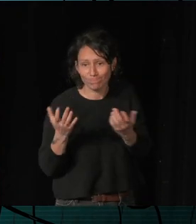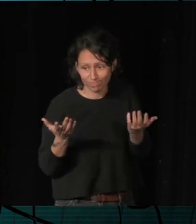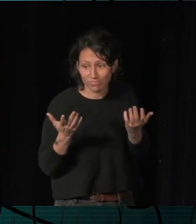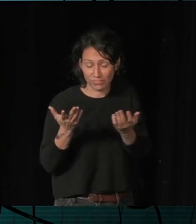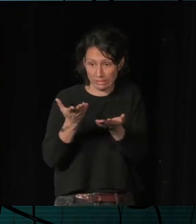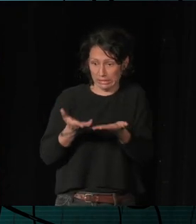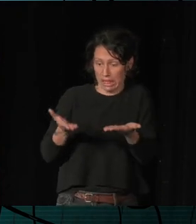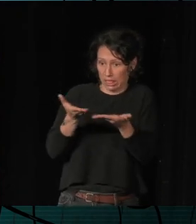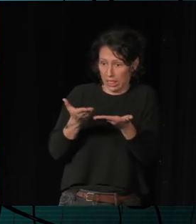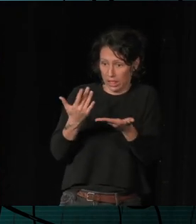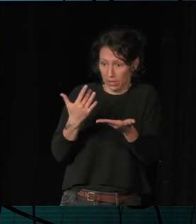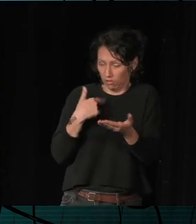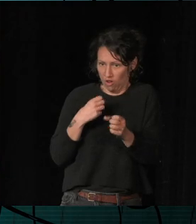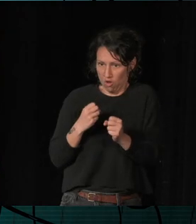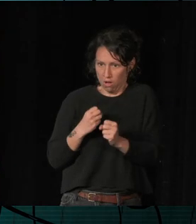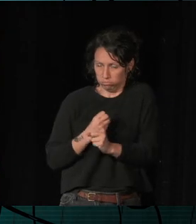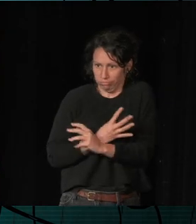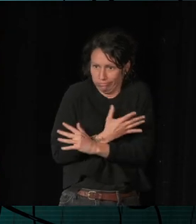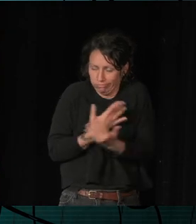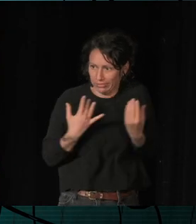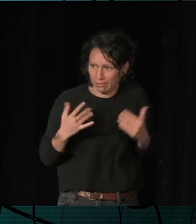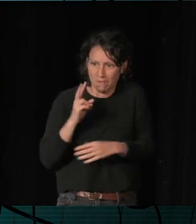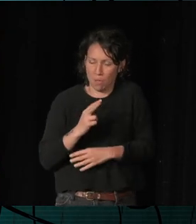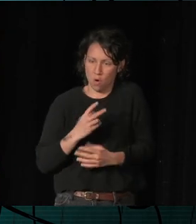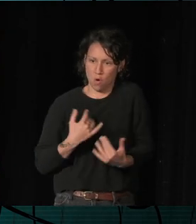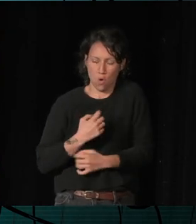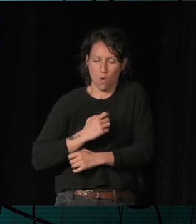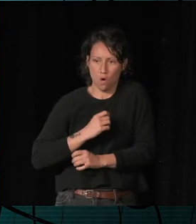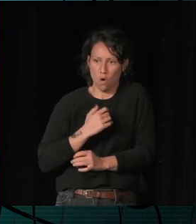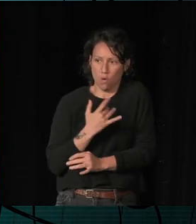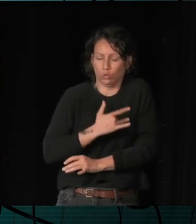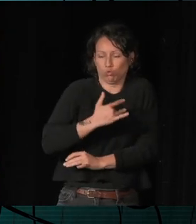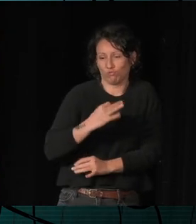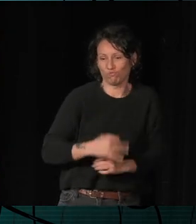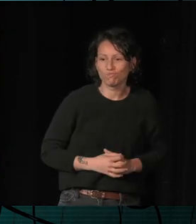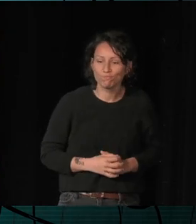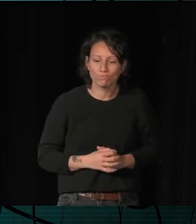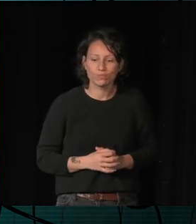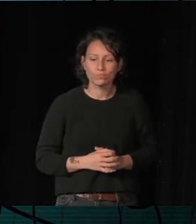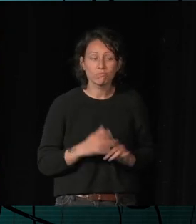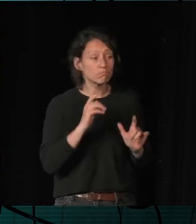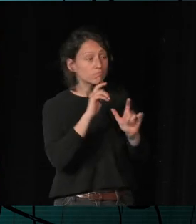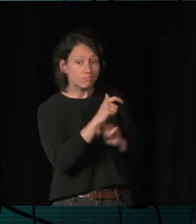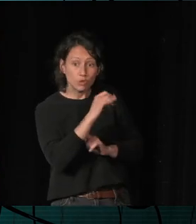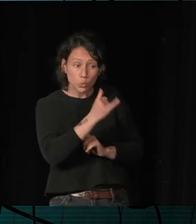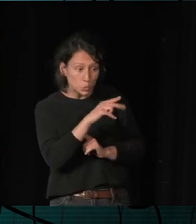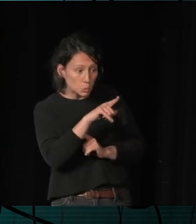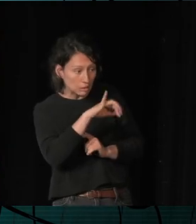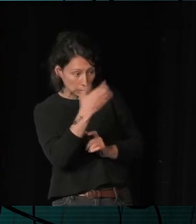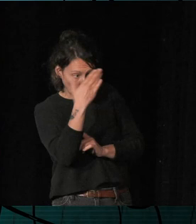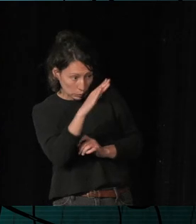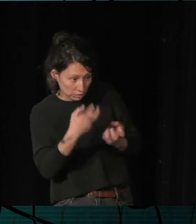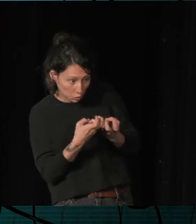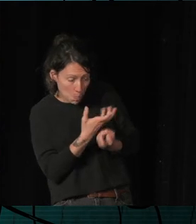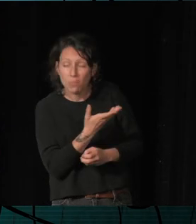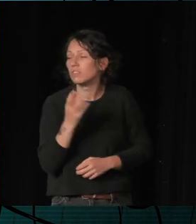cette scène-là qui m'a vraiment très fort. Julie, tu as des exemples de jeux qui te viennent en tête ? Oui, tout à fait. Pour répondre